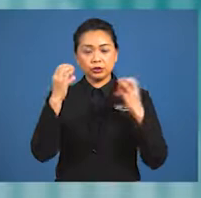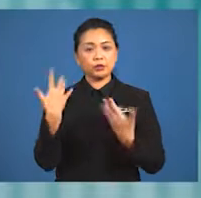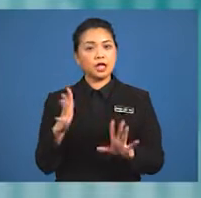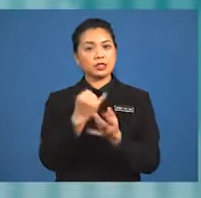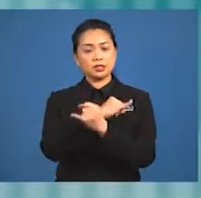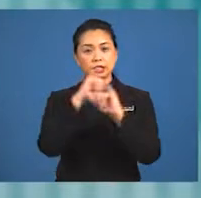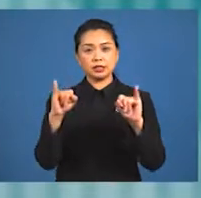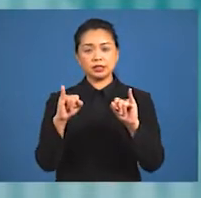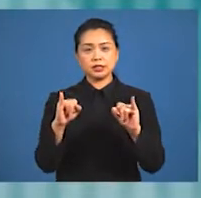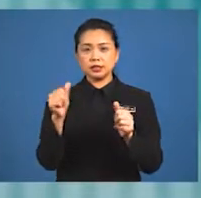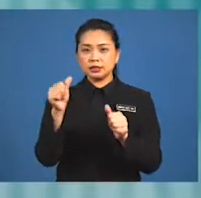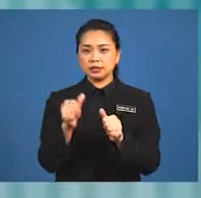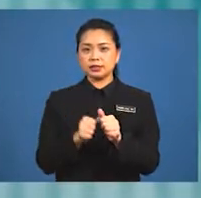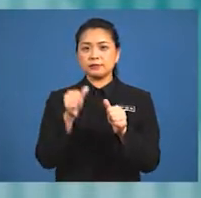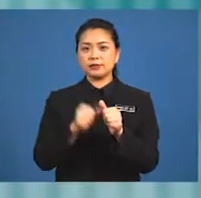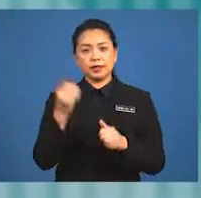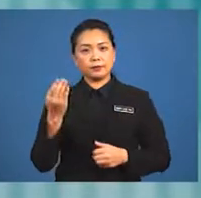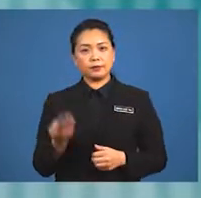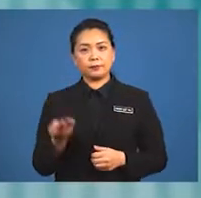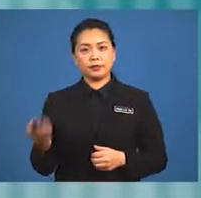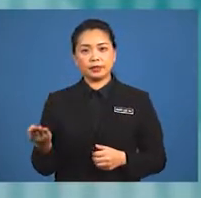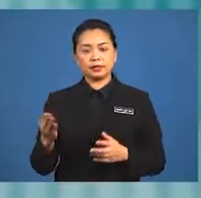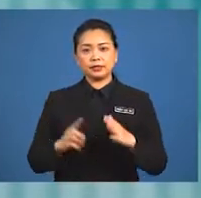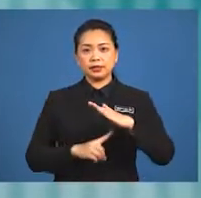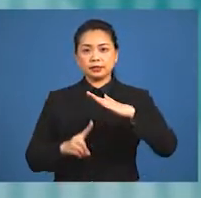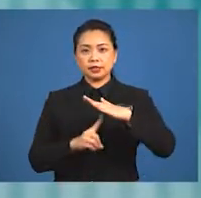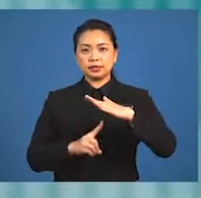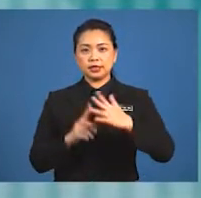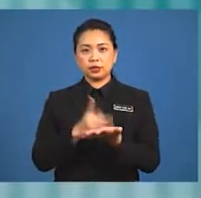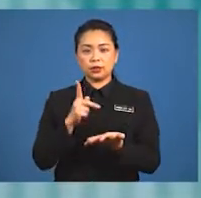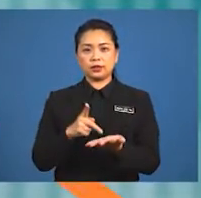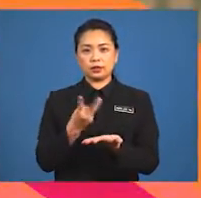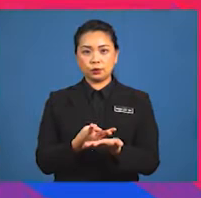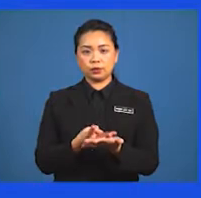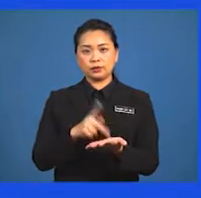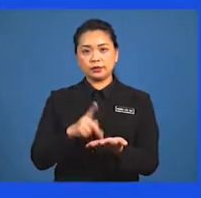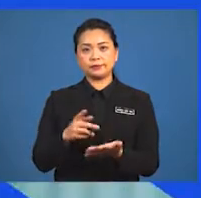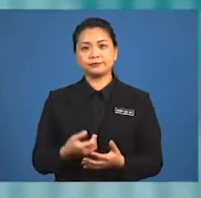konsep bagi setiap komponen alat dasar kewangan kuantitatif.